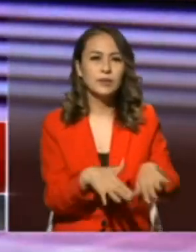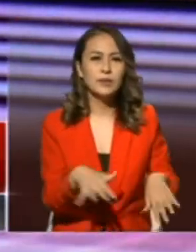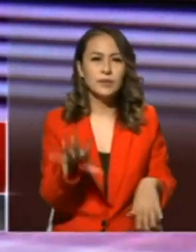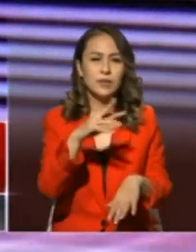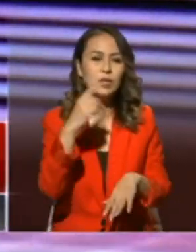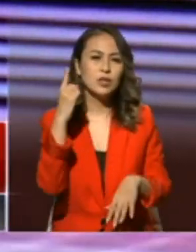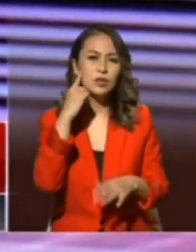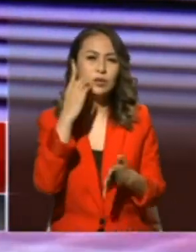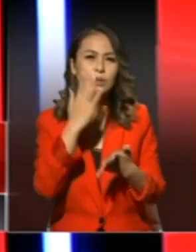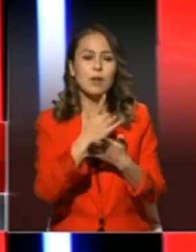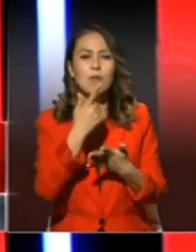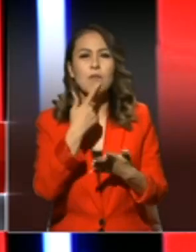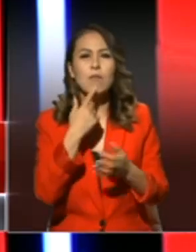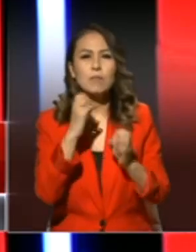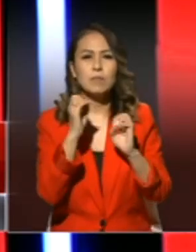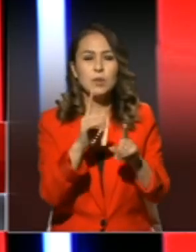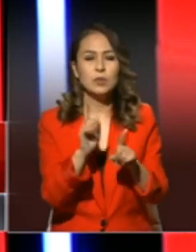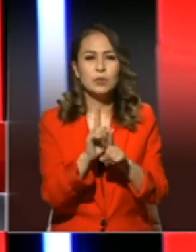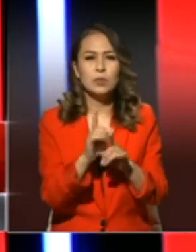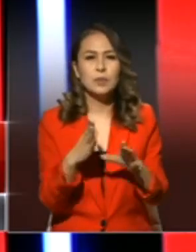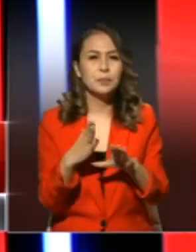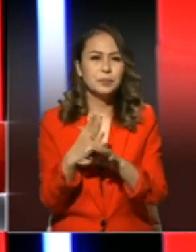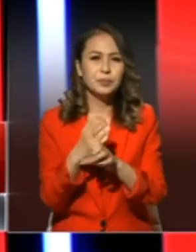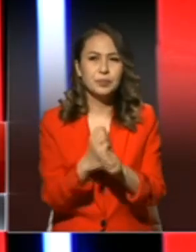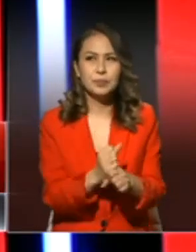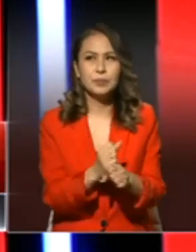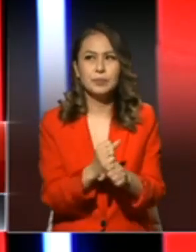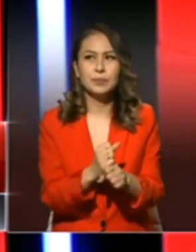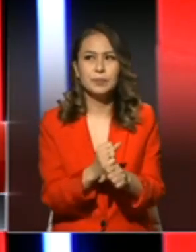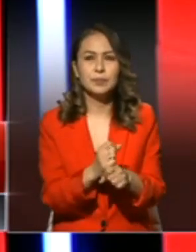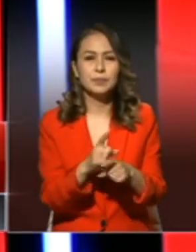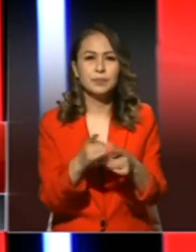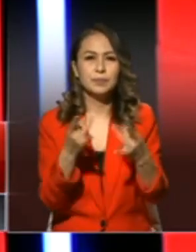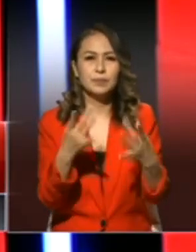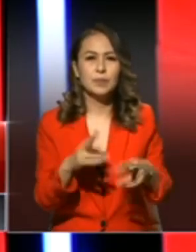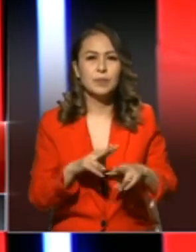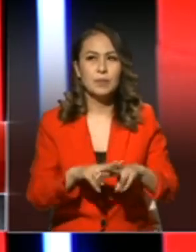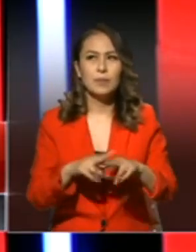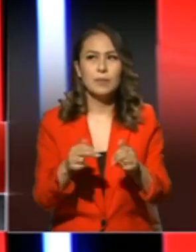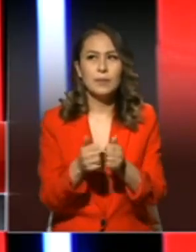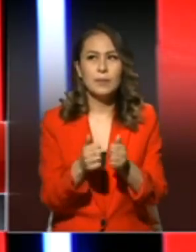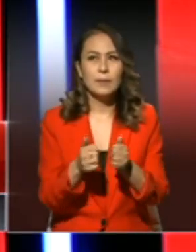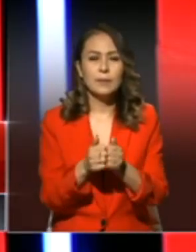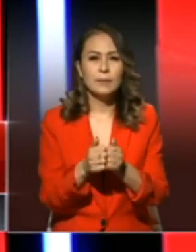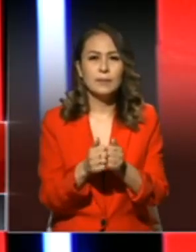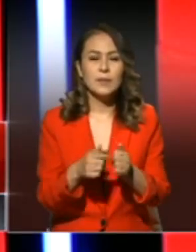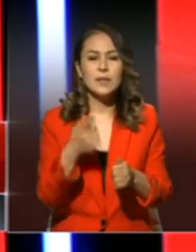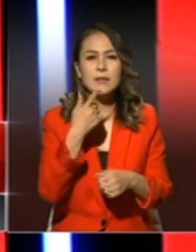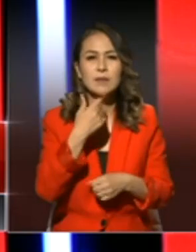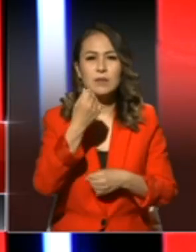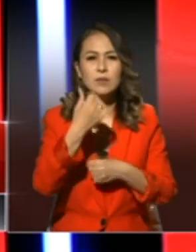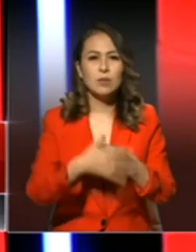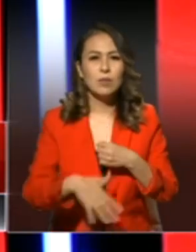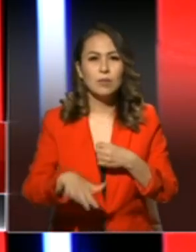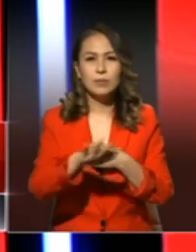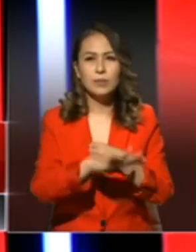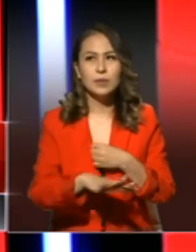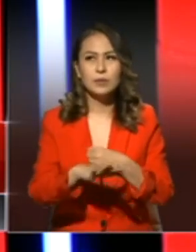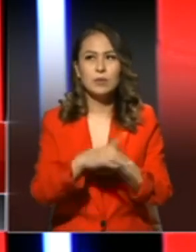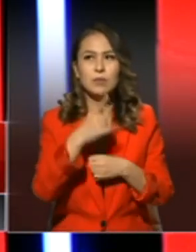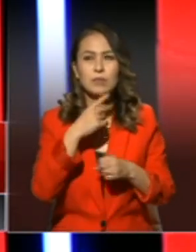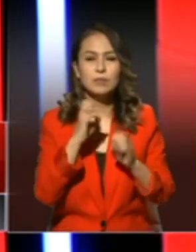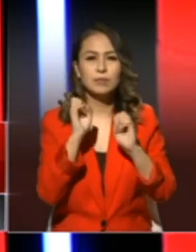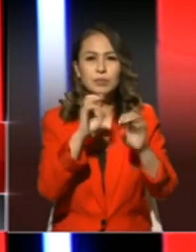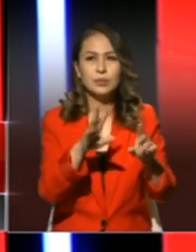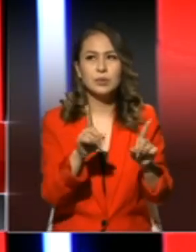қан тапсырушылардың саны да күрт азайып кеткен екен. Мына тұрған өзіміздің Астананың іргесіндегі ішіндегі қан орталықтарын, қан тапсыру орталықтарына барсаңыздар,